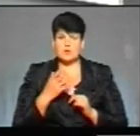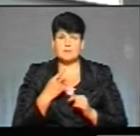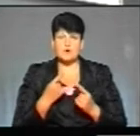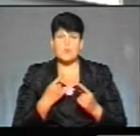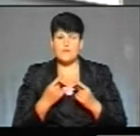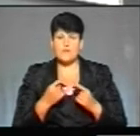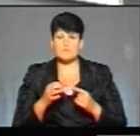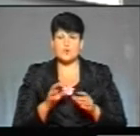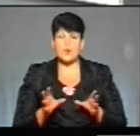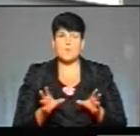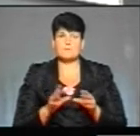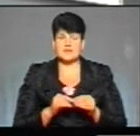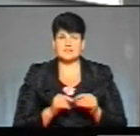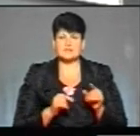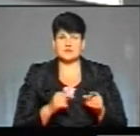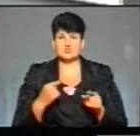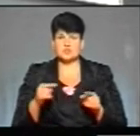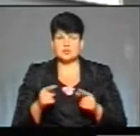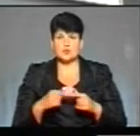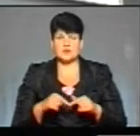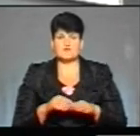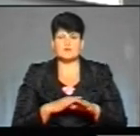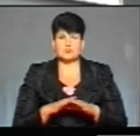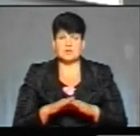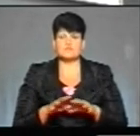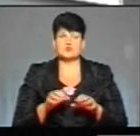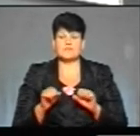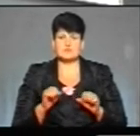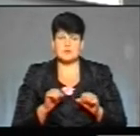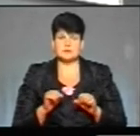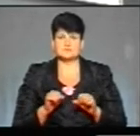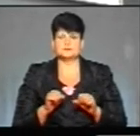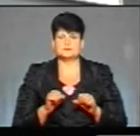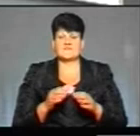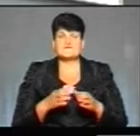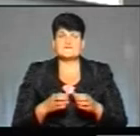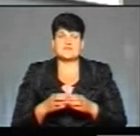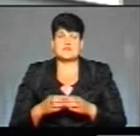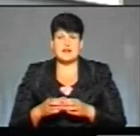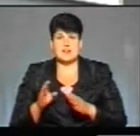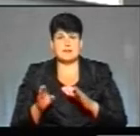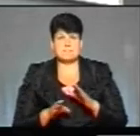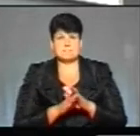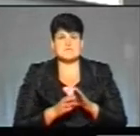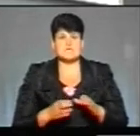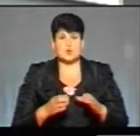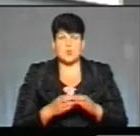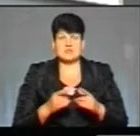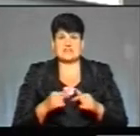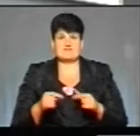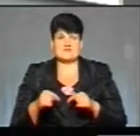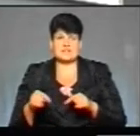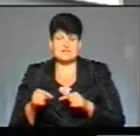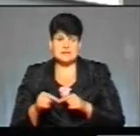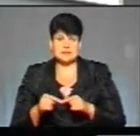про об'єднання тих чи інших органів виконавчої влади в якісь ті структурні там філіали, чи підрозділи, чи відділи десь